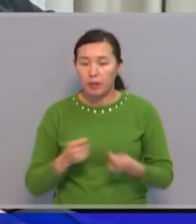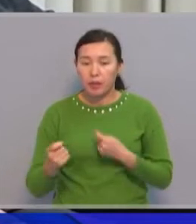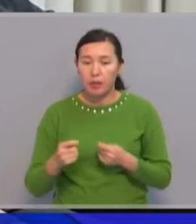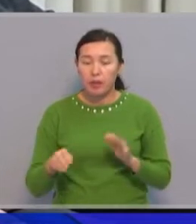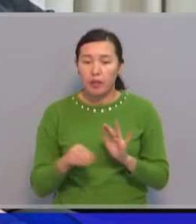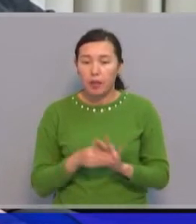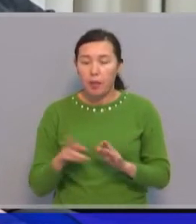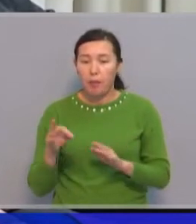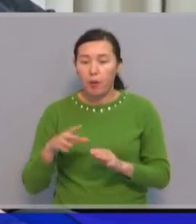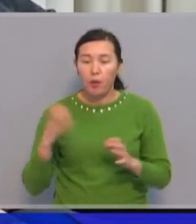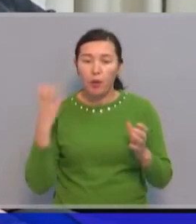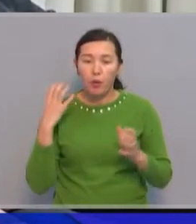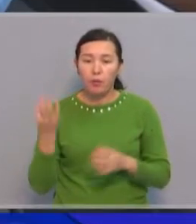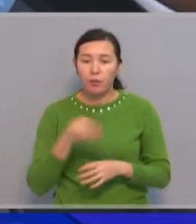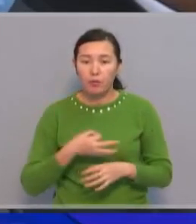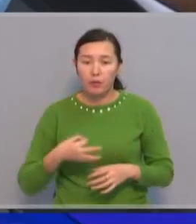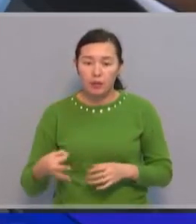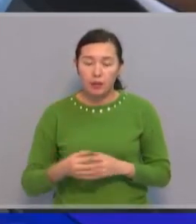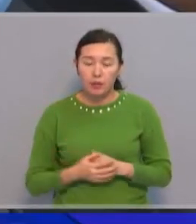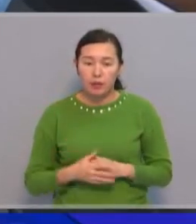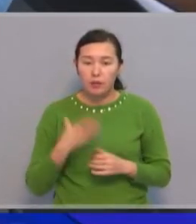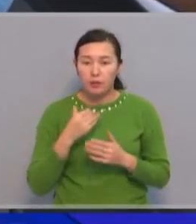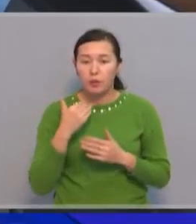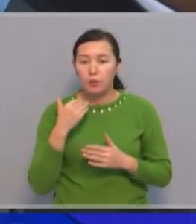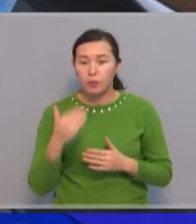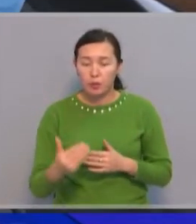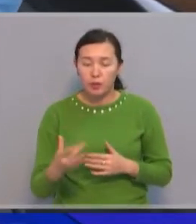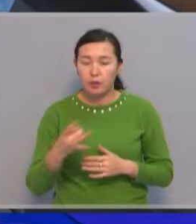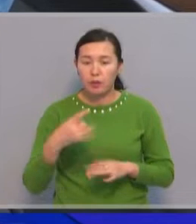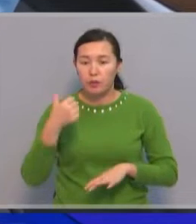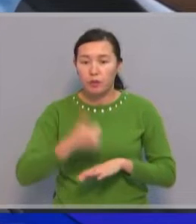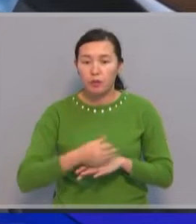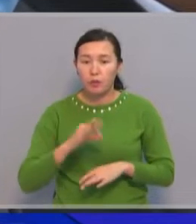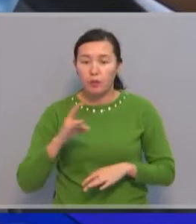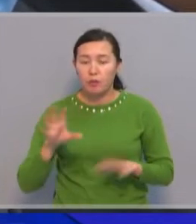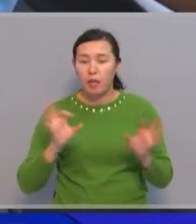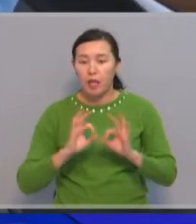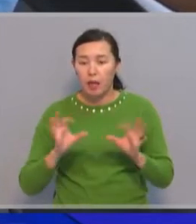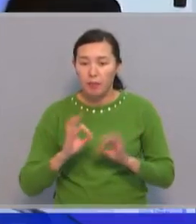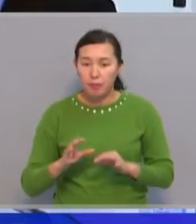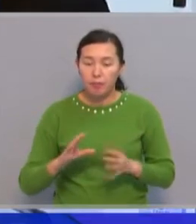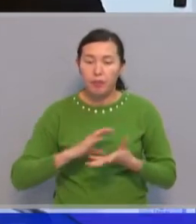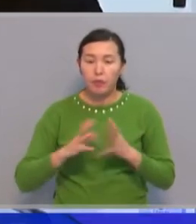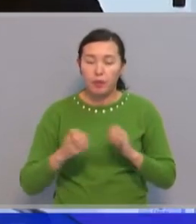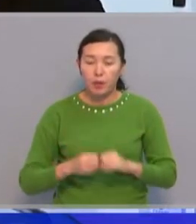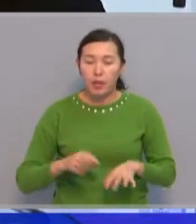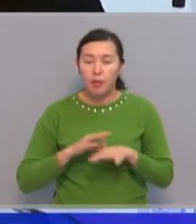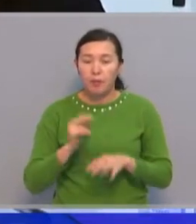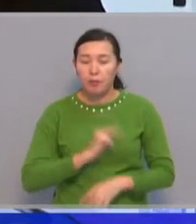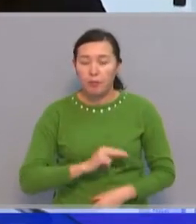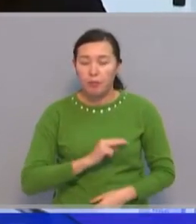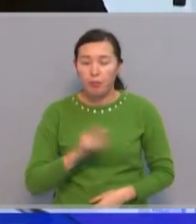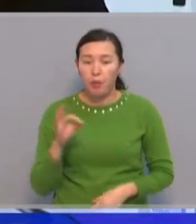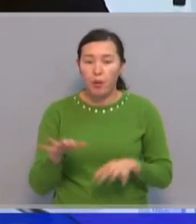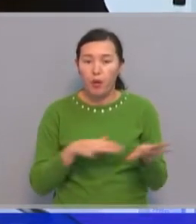департамента агентства по Кызылординской области. В свою очередь, глава региона Умирзак Шукеев рассказал о результатах проводимой работы